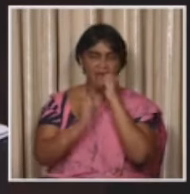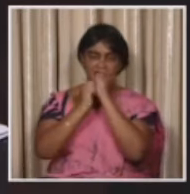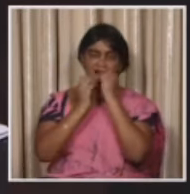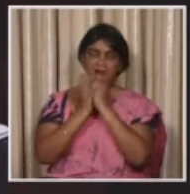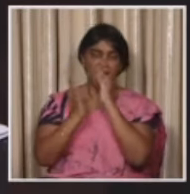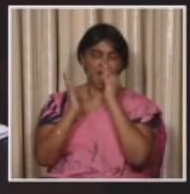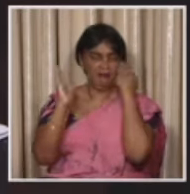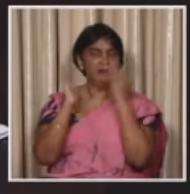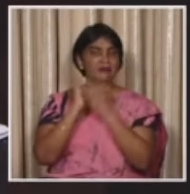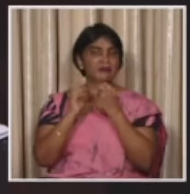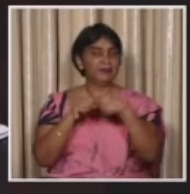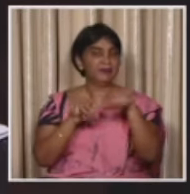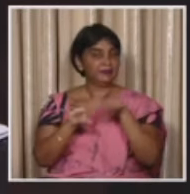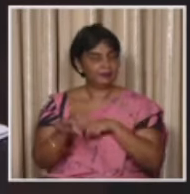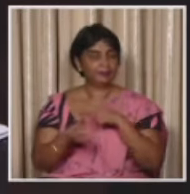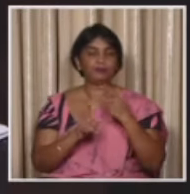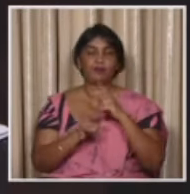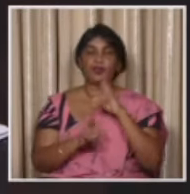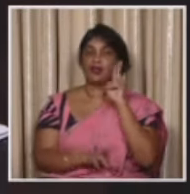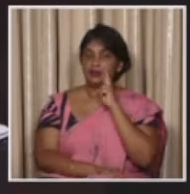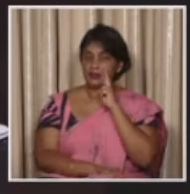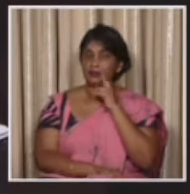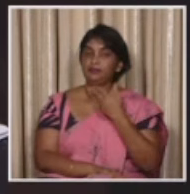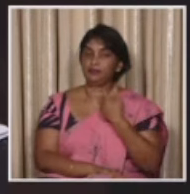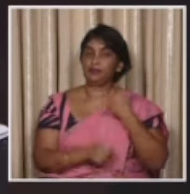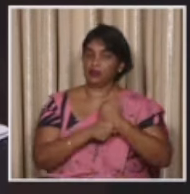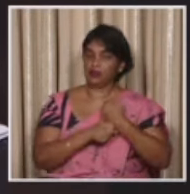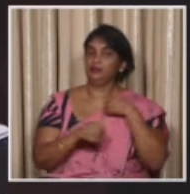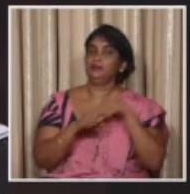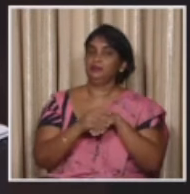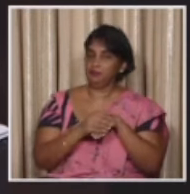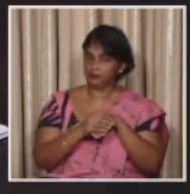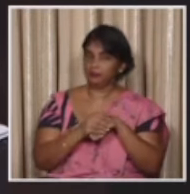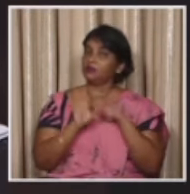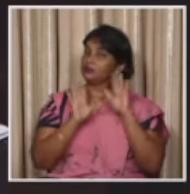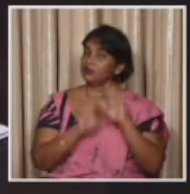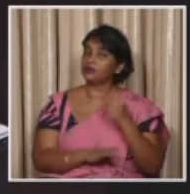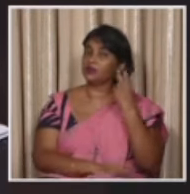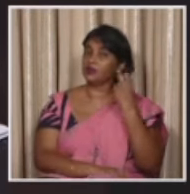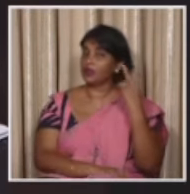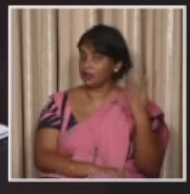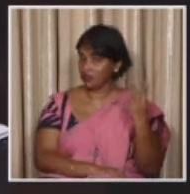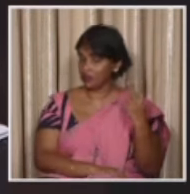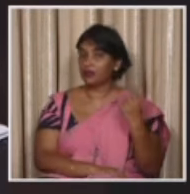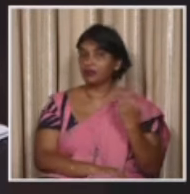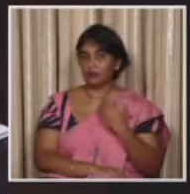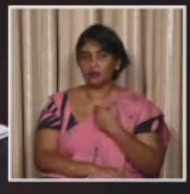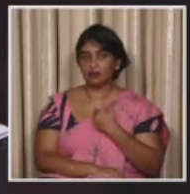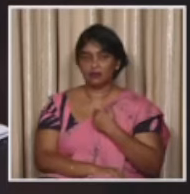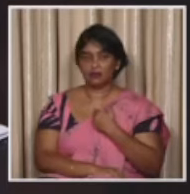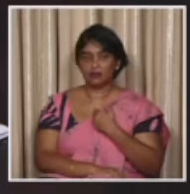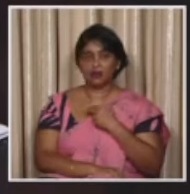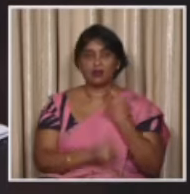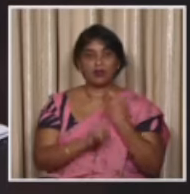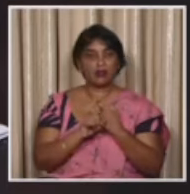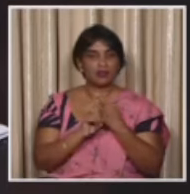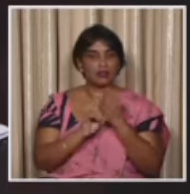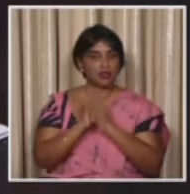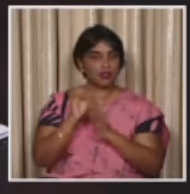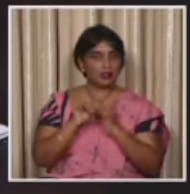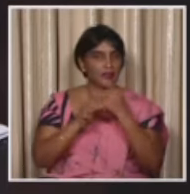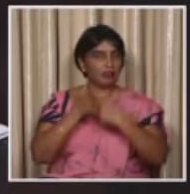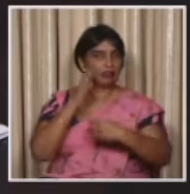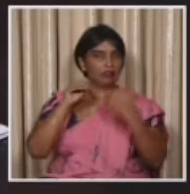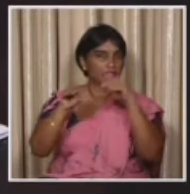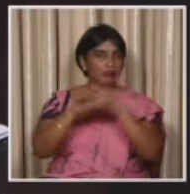වැඩසටහනේ නිර්මාතෘවරයාත් එතුමත් අපිත් ආණ්ඩුවල හිටියා. හැබැයි 2002 මං හිතන්නේ අපේ කාංචන මැතිතුමා